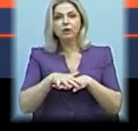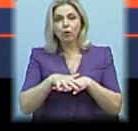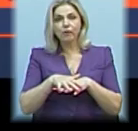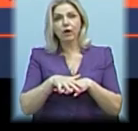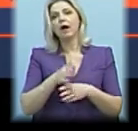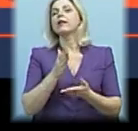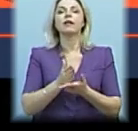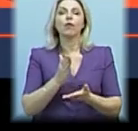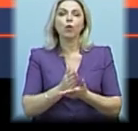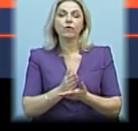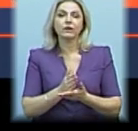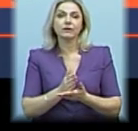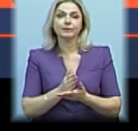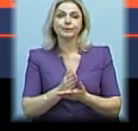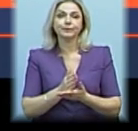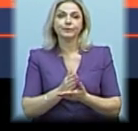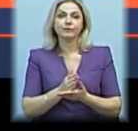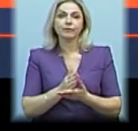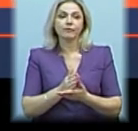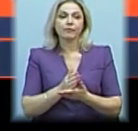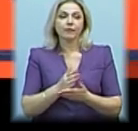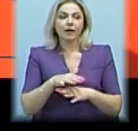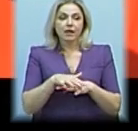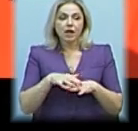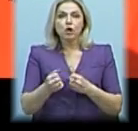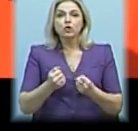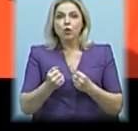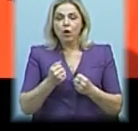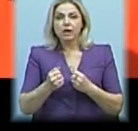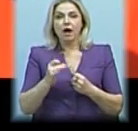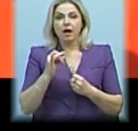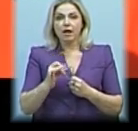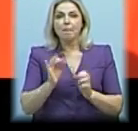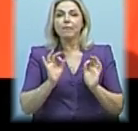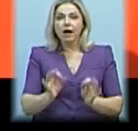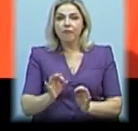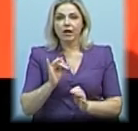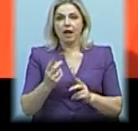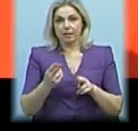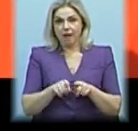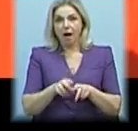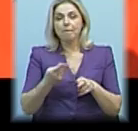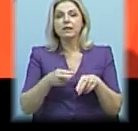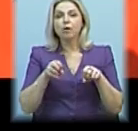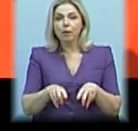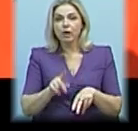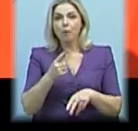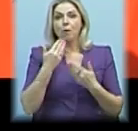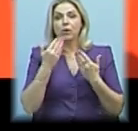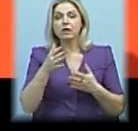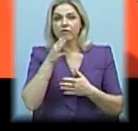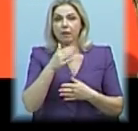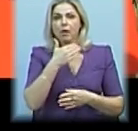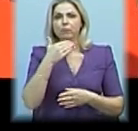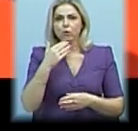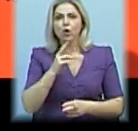Унікальність в тому, що ці лівневки розташовані, ребра жорсткості розташовані діагонально, і якось так вони безпечніші. Тому що останнім часом